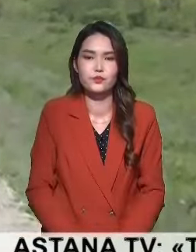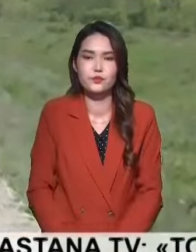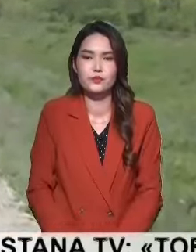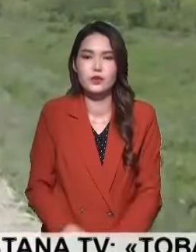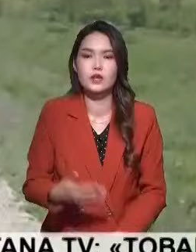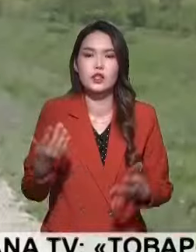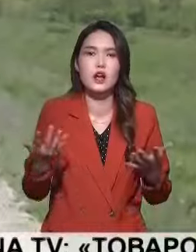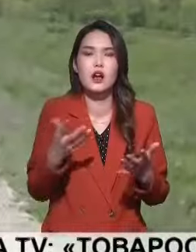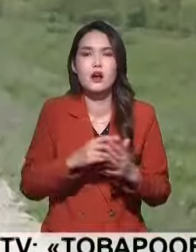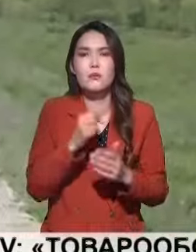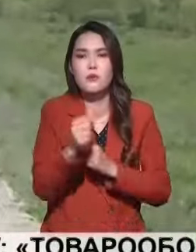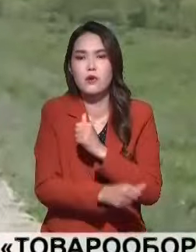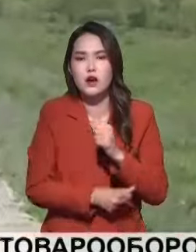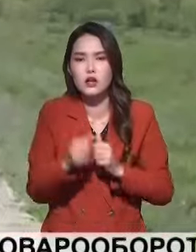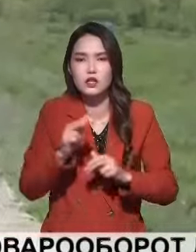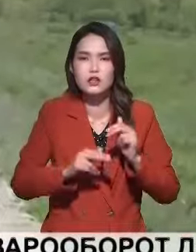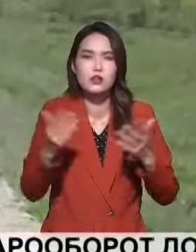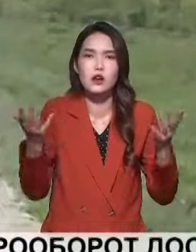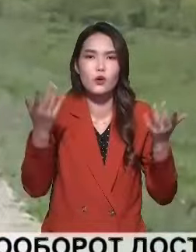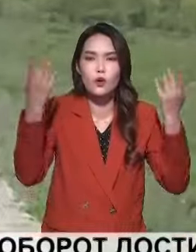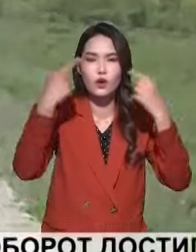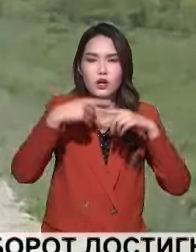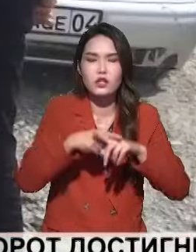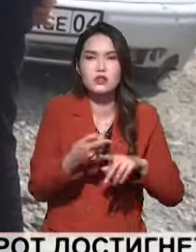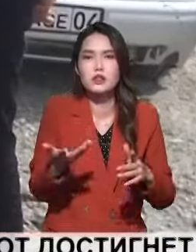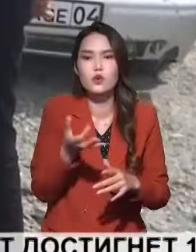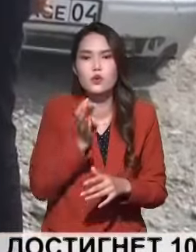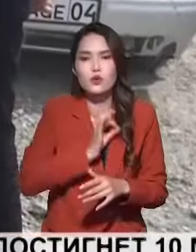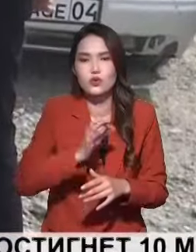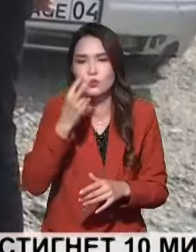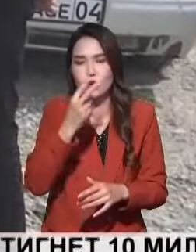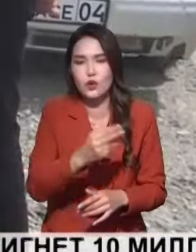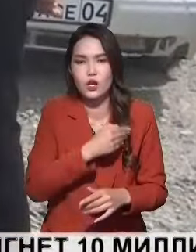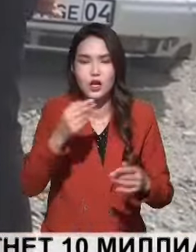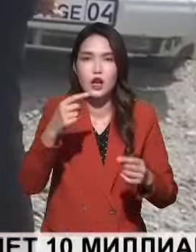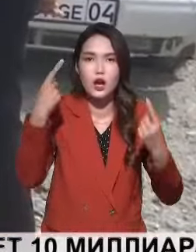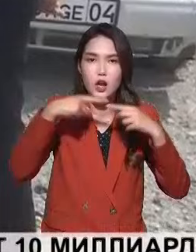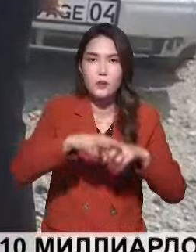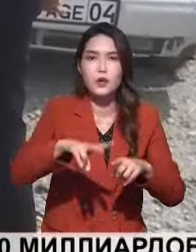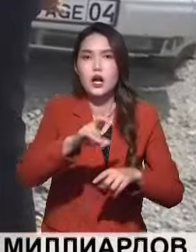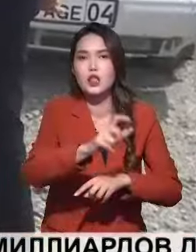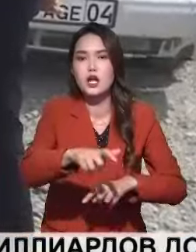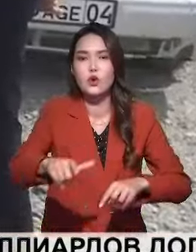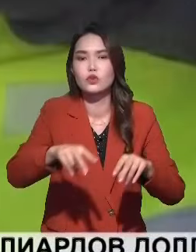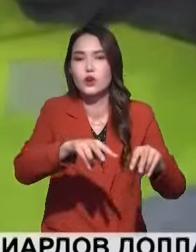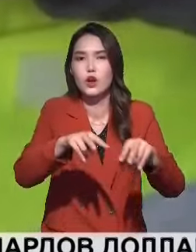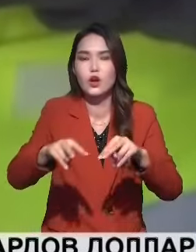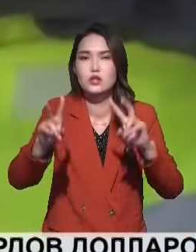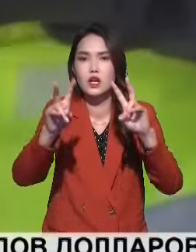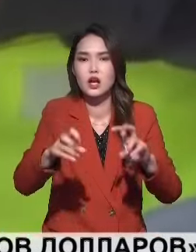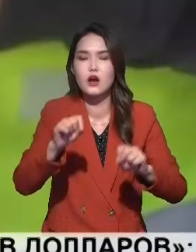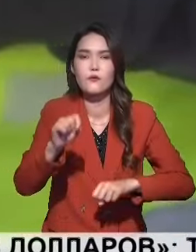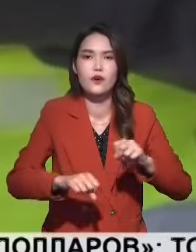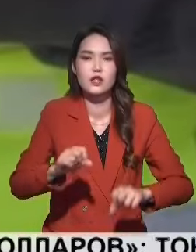какие материалы используются, техника какая используется. Проект «Народный контроль» был запущен накануне. Его цель – дать возможность